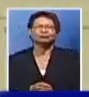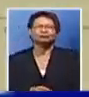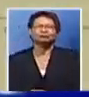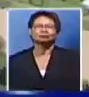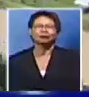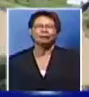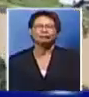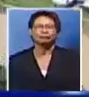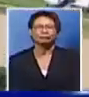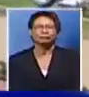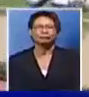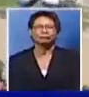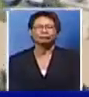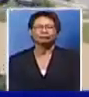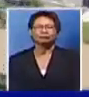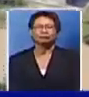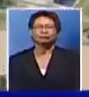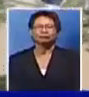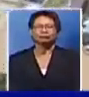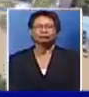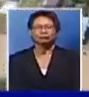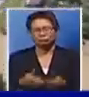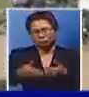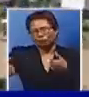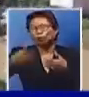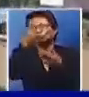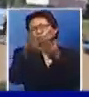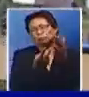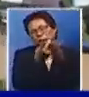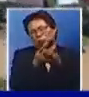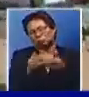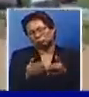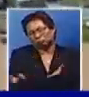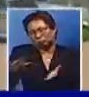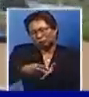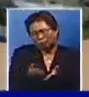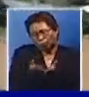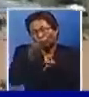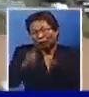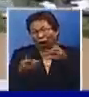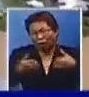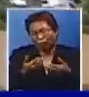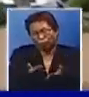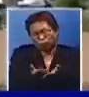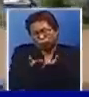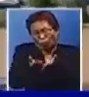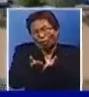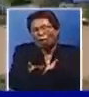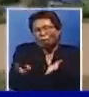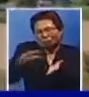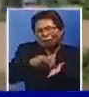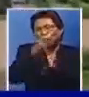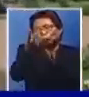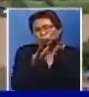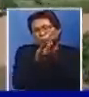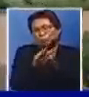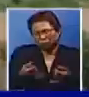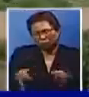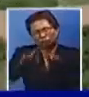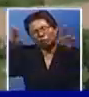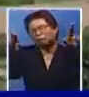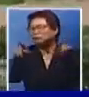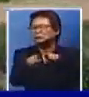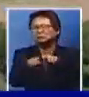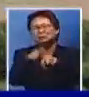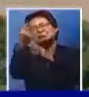terdekatlah. Yang terdekat pun klinik kesihatan sebauh 2 jam naik bot. Itu kalau ada bot lah. Kalau naik jalan raya pun sama, 2